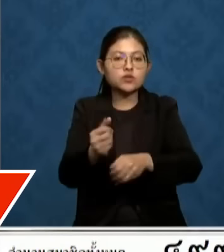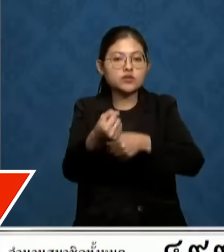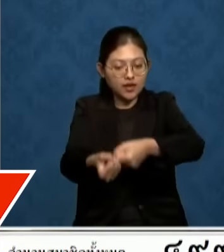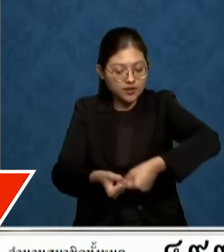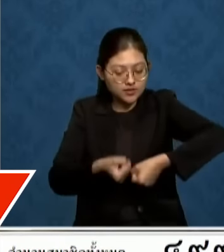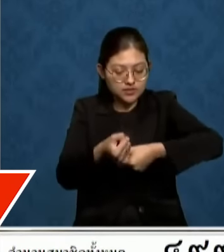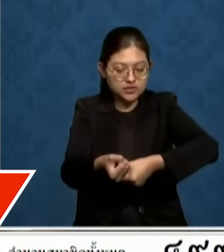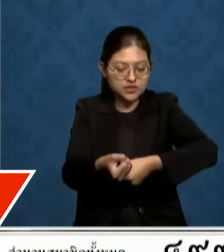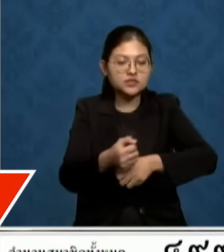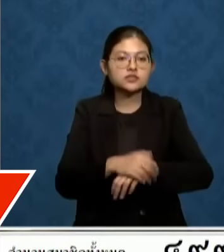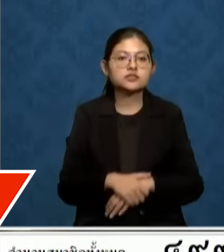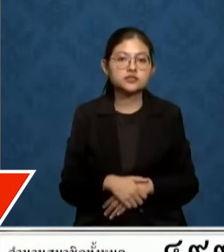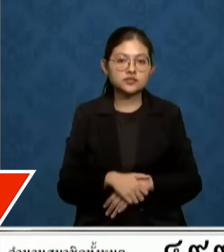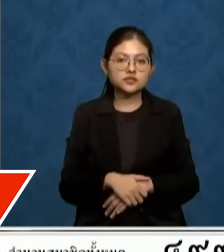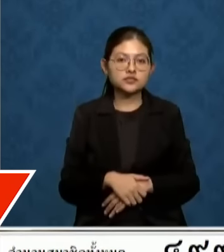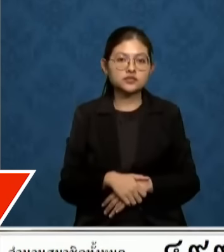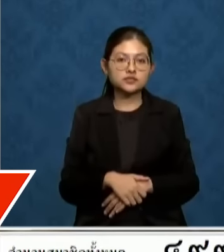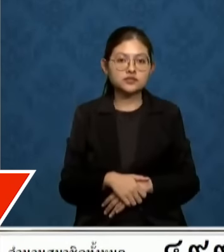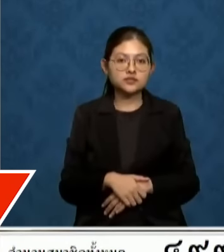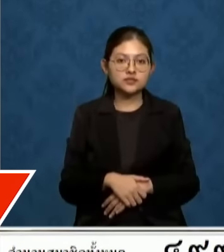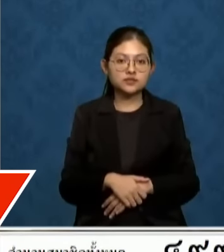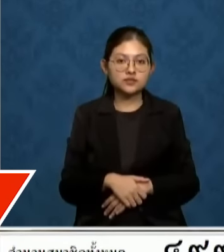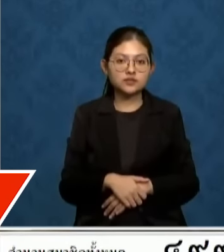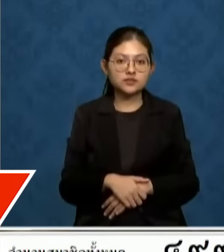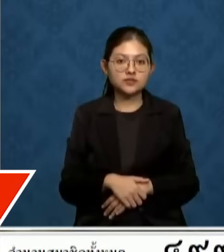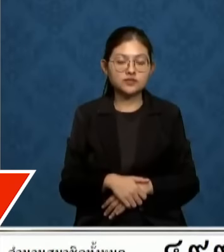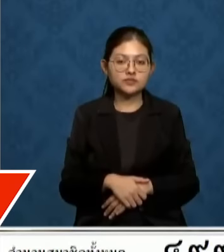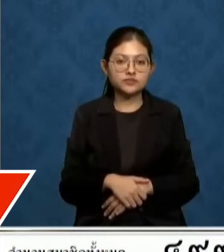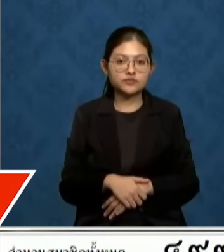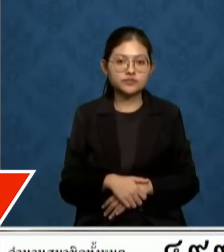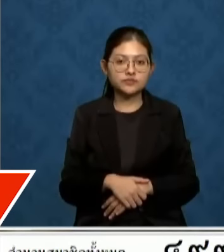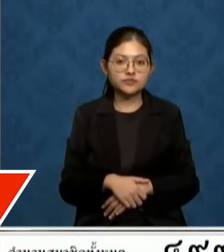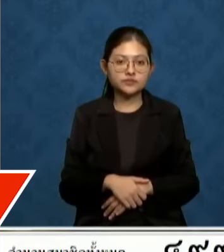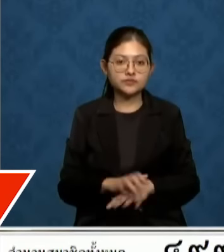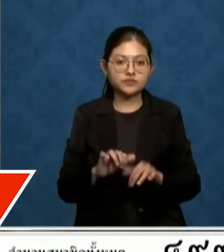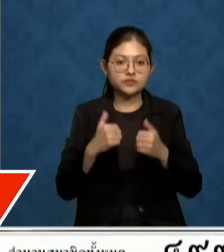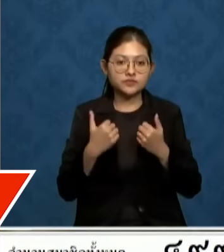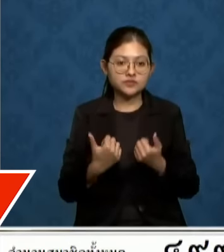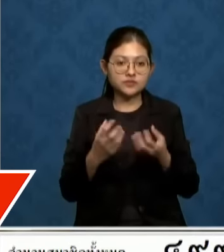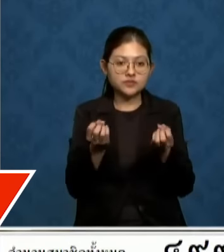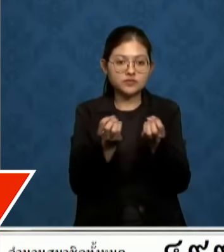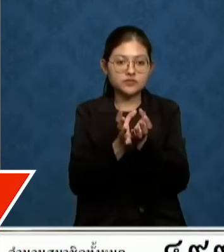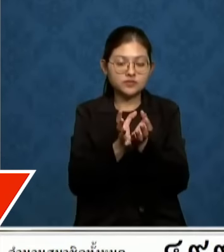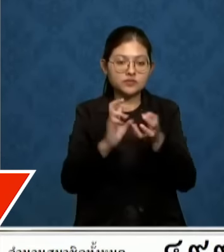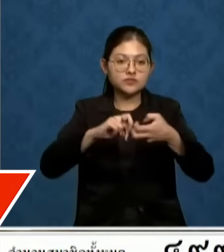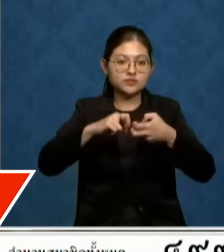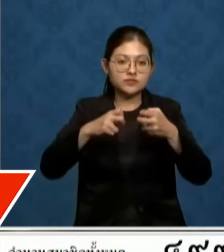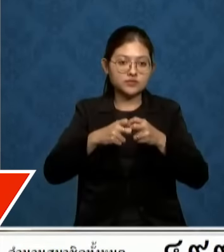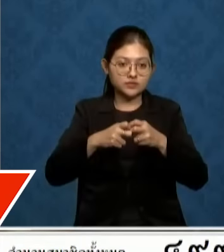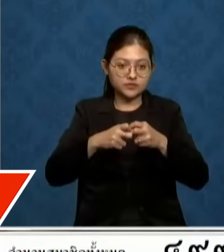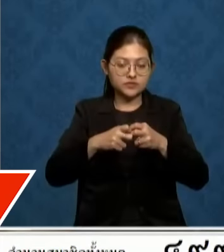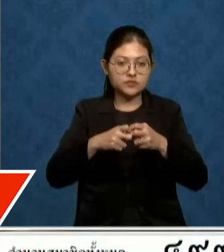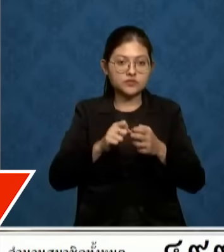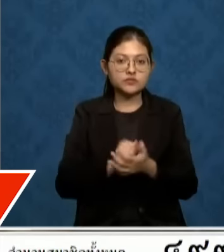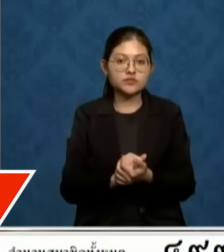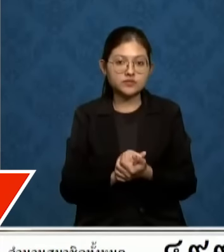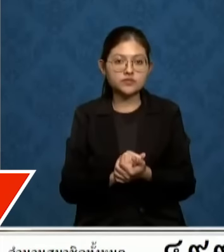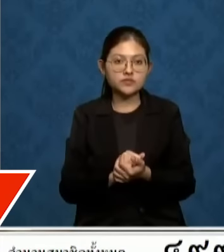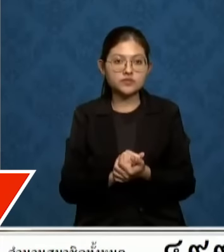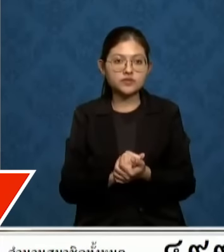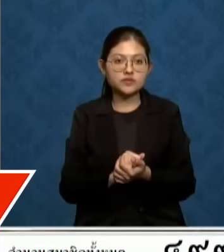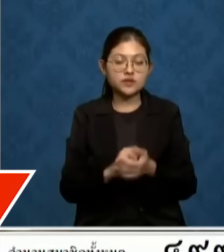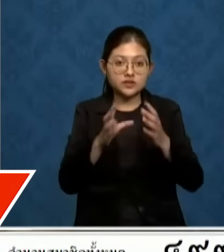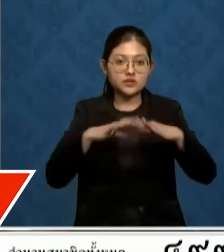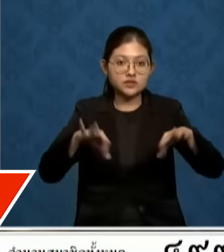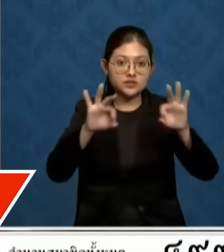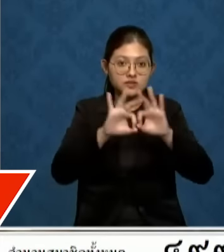ประธานครับผมเห็นว่าในในภาวะวิกฤตอย่างนี้นะครับคนจำเป็นต้องไวกว่าปลา